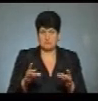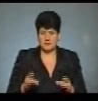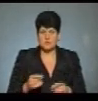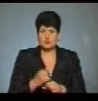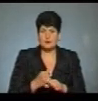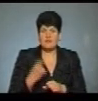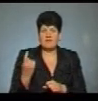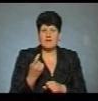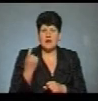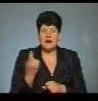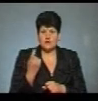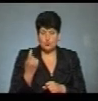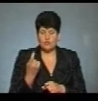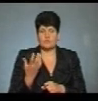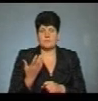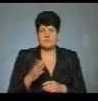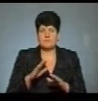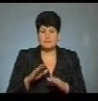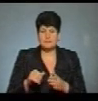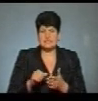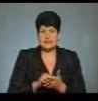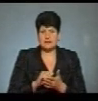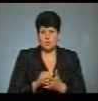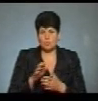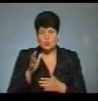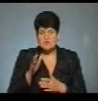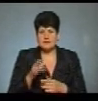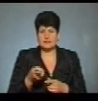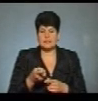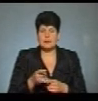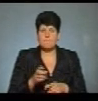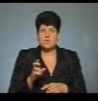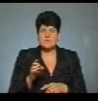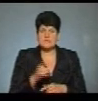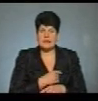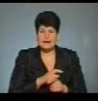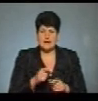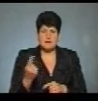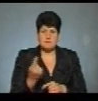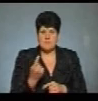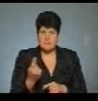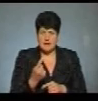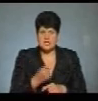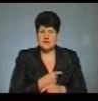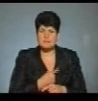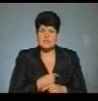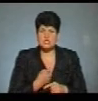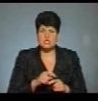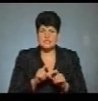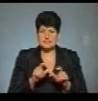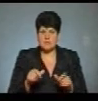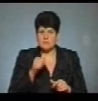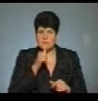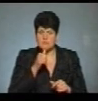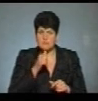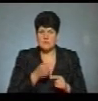розробила Харківська кафедра анестезіології після дипломної освіти. Борщівська лікарня однією з перших серед медичних закладів області